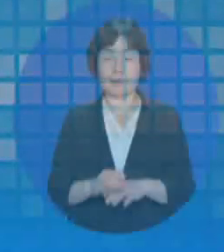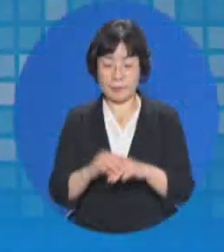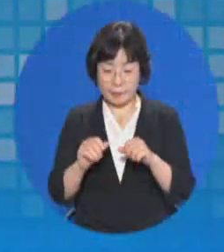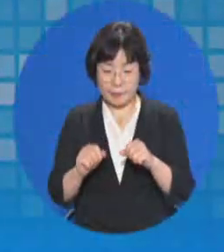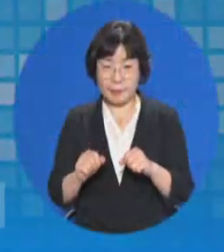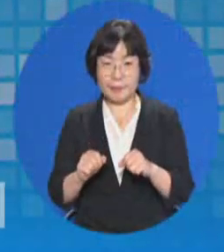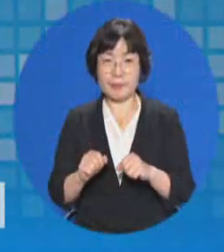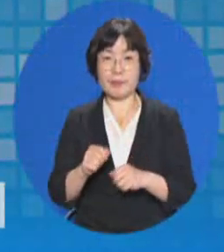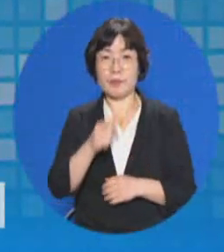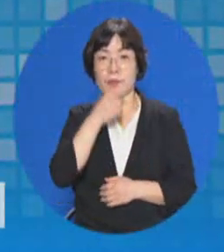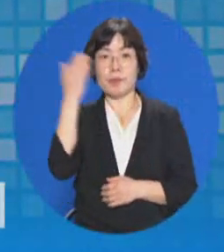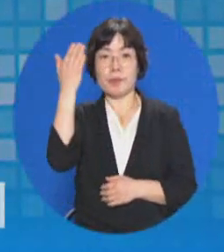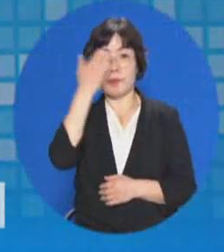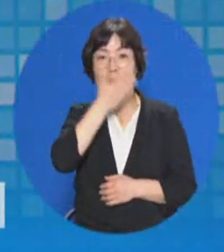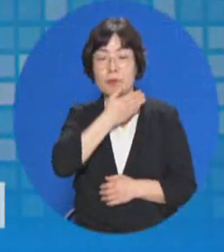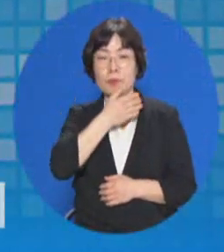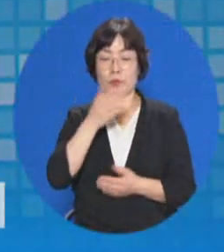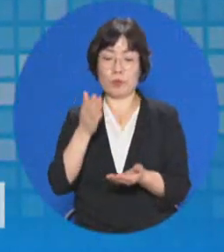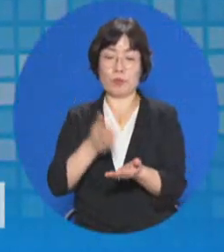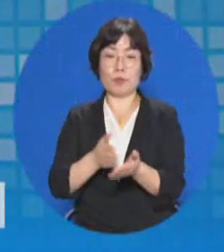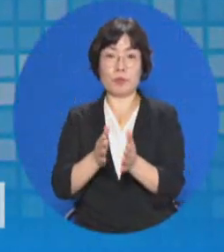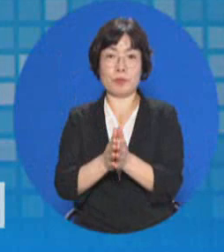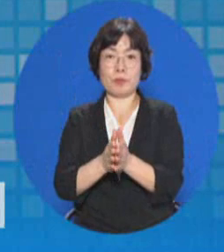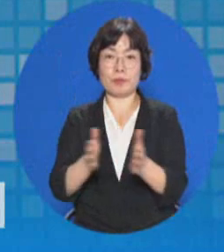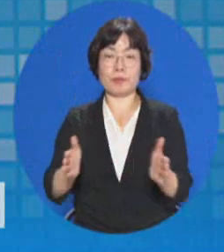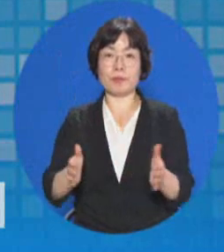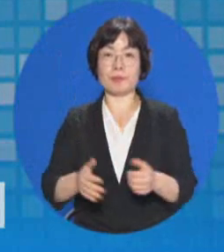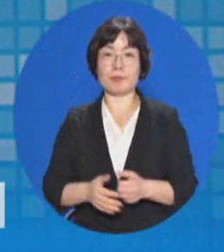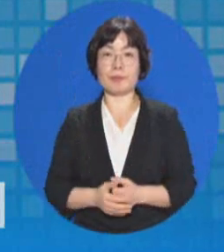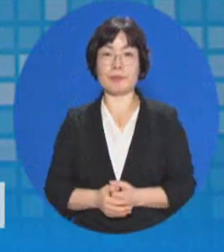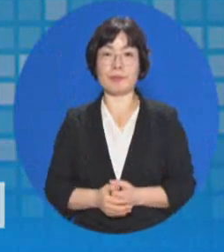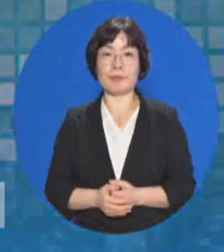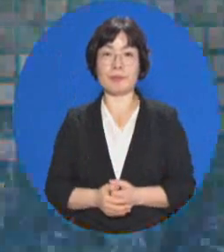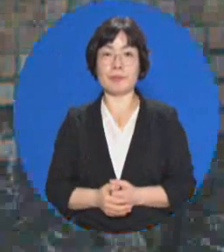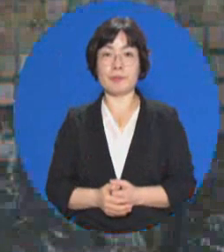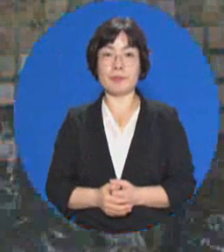여러분 안녕하십니까. 수요일 밤 여수 MBC 뉴스데스크 전해드립니다.